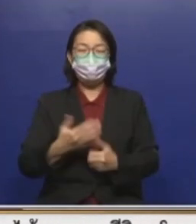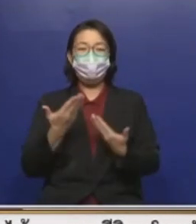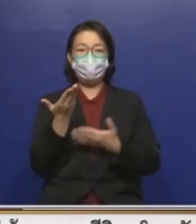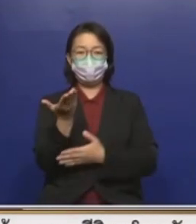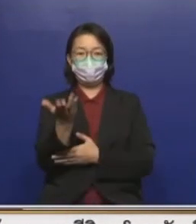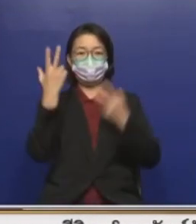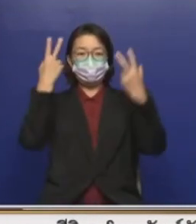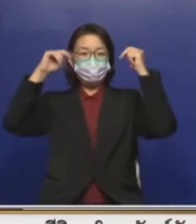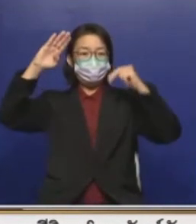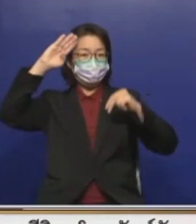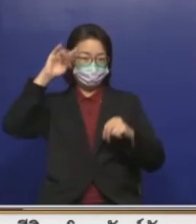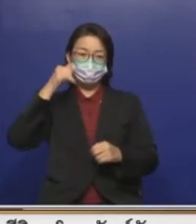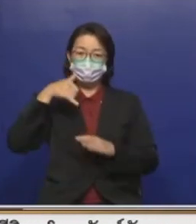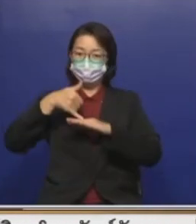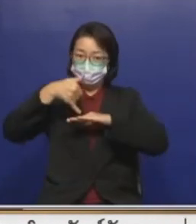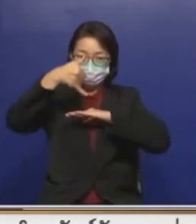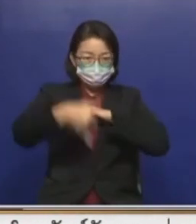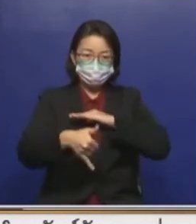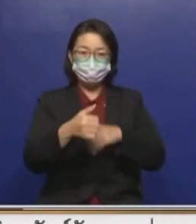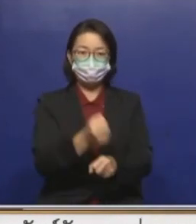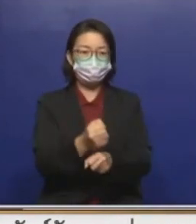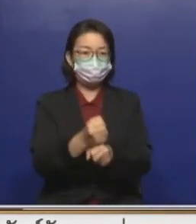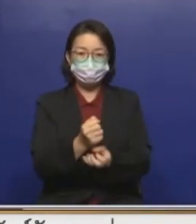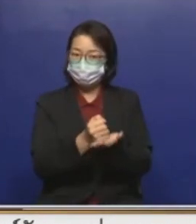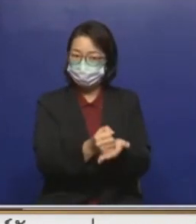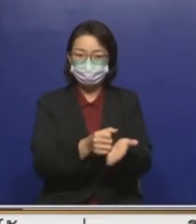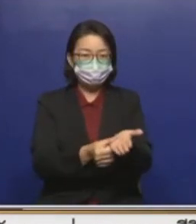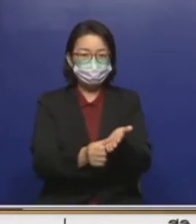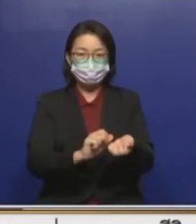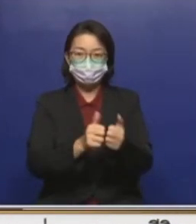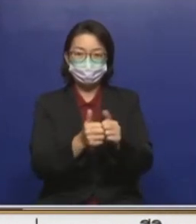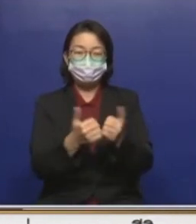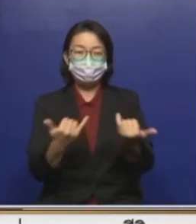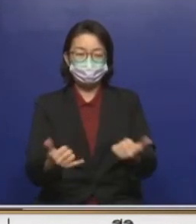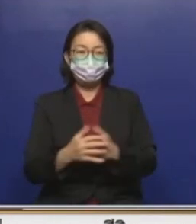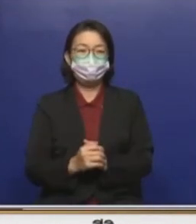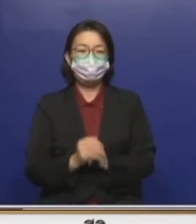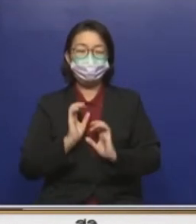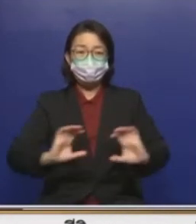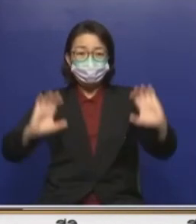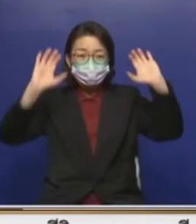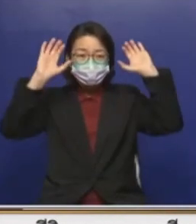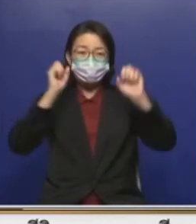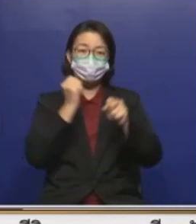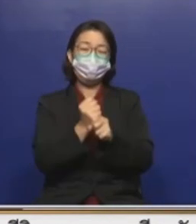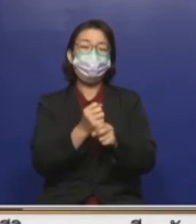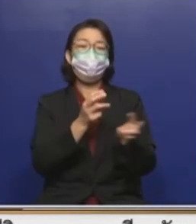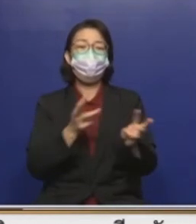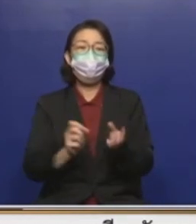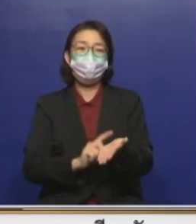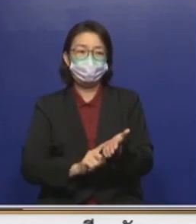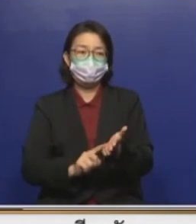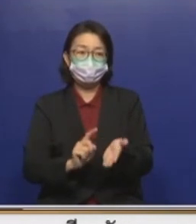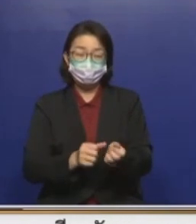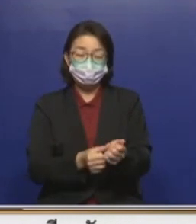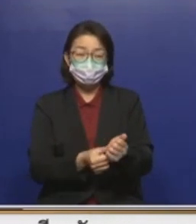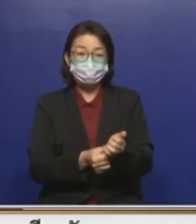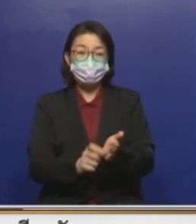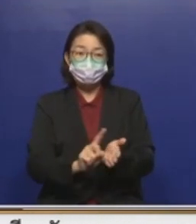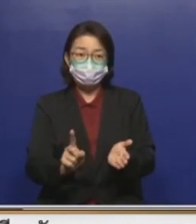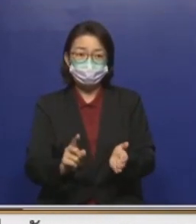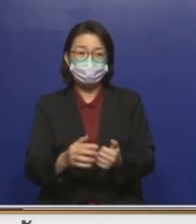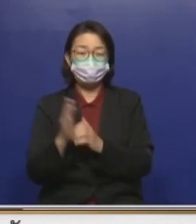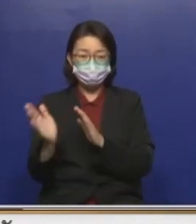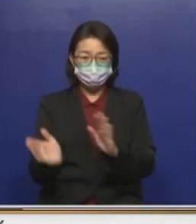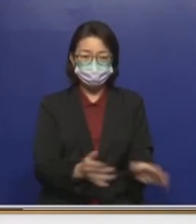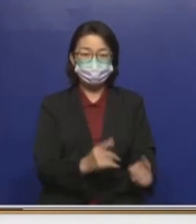ค่ะว่าชาวบ้านเขาพูดถึงรัฐบาลท่านในเรื่องนี้ว่าอย่างไรบ้างมาดูปัญหาในเรื่องการจัดสรรงบประมาณในเรื่องน้ำเพื่อการเก